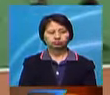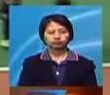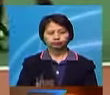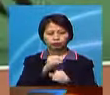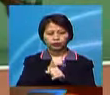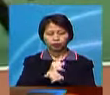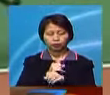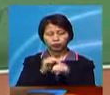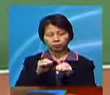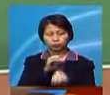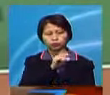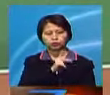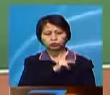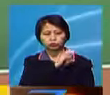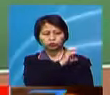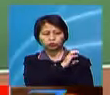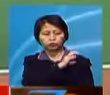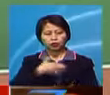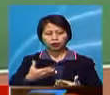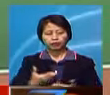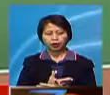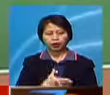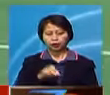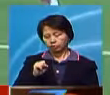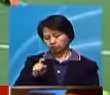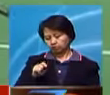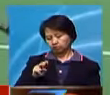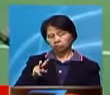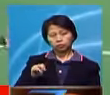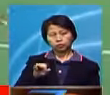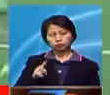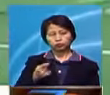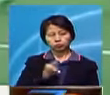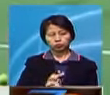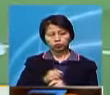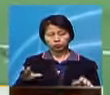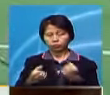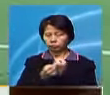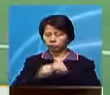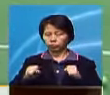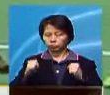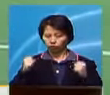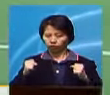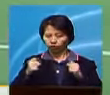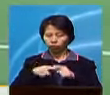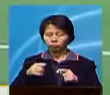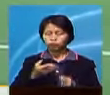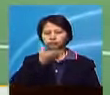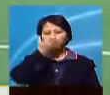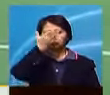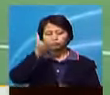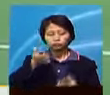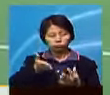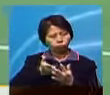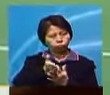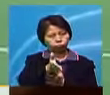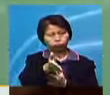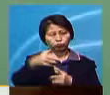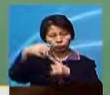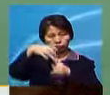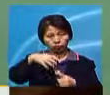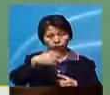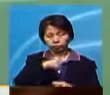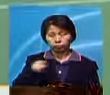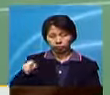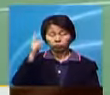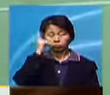Mendapat sentuhan ketua jurulatih baru Stephen Van Huysen, skuad hoki negara tetap membuat persiapan mantap bagi mengharungi kejohanan tersebut. Ini kerana